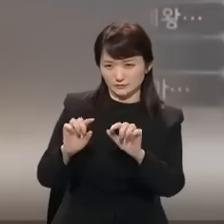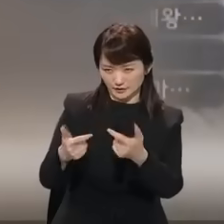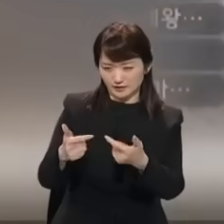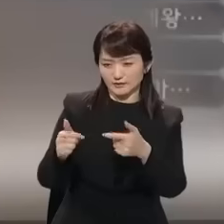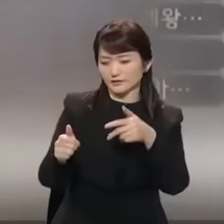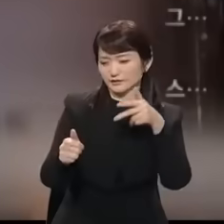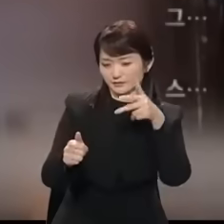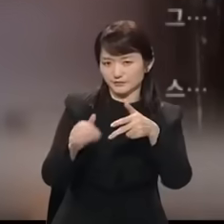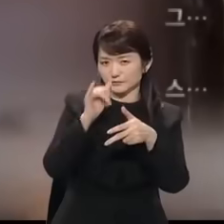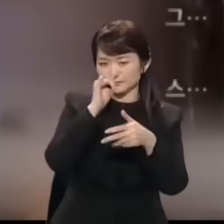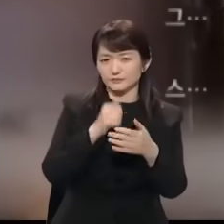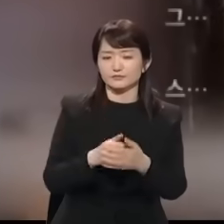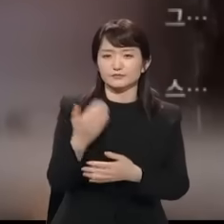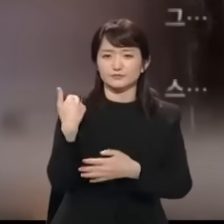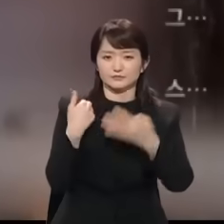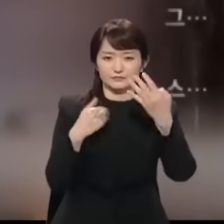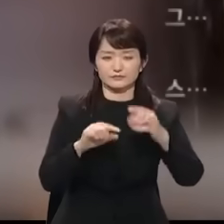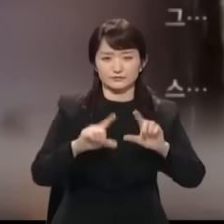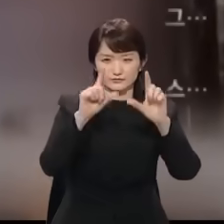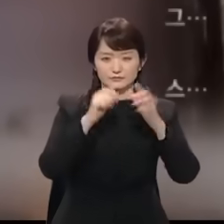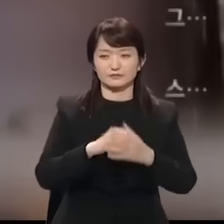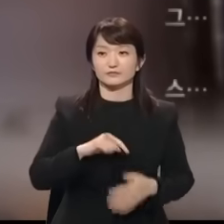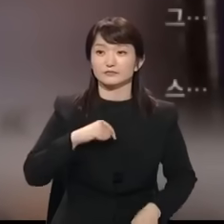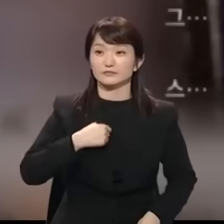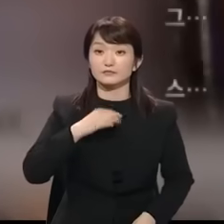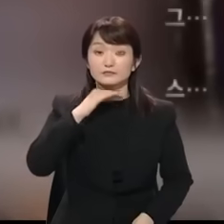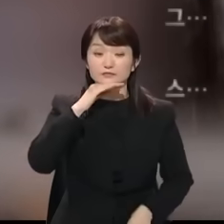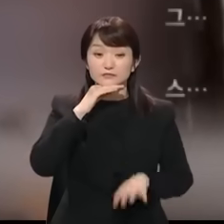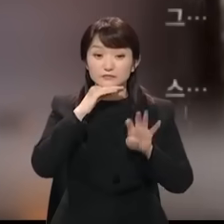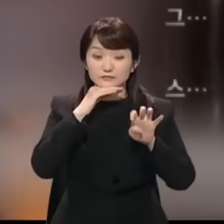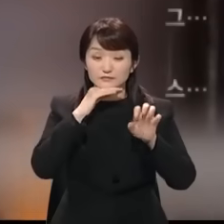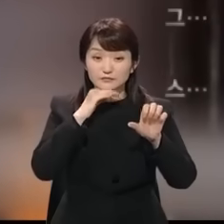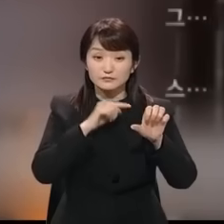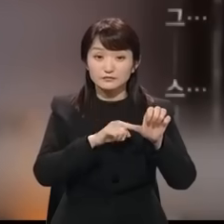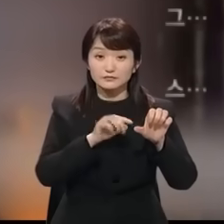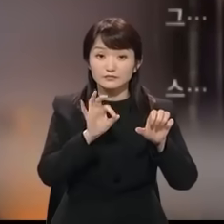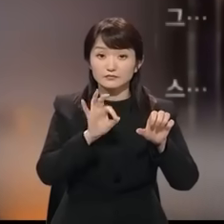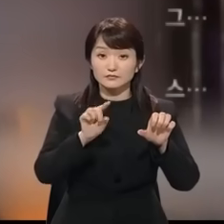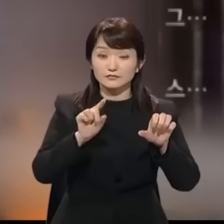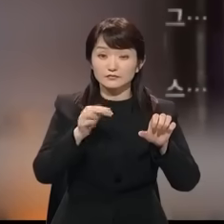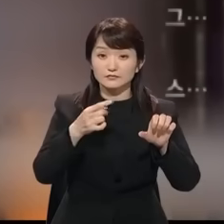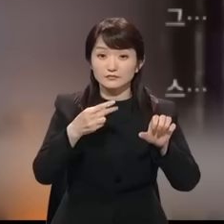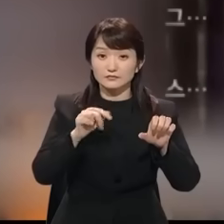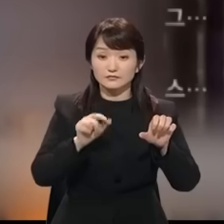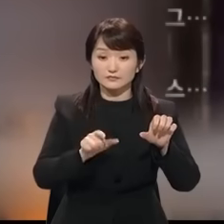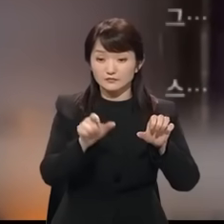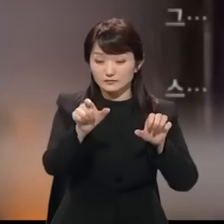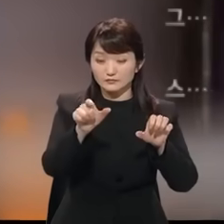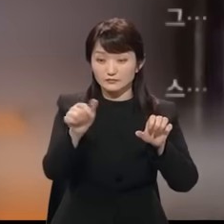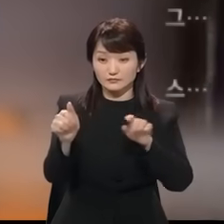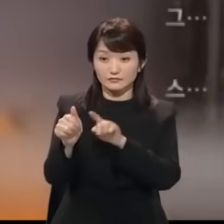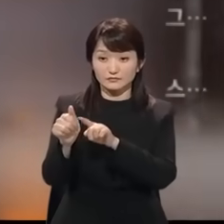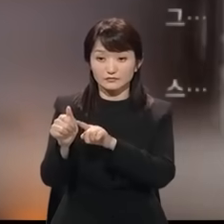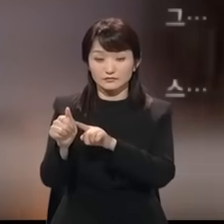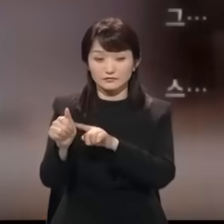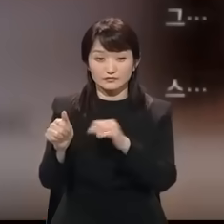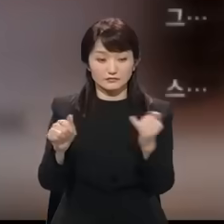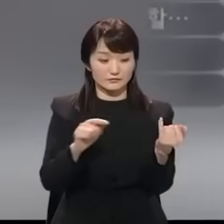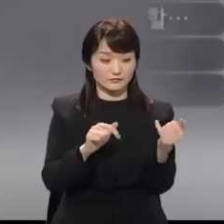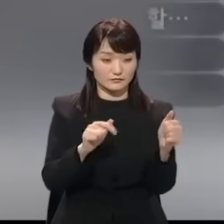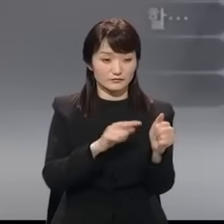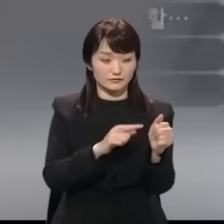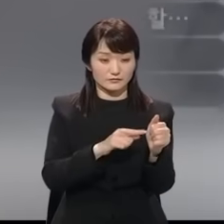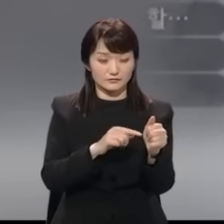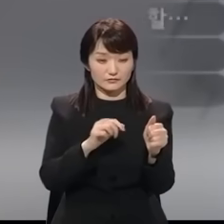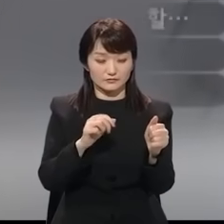그리고 지난 4일에도 자신의 나이 45살이라고 아이디에 명시하고 있는 그런 남성이 제보자에게 SNS로 말을